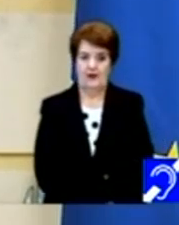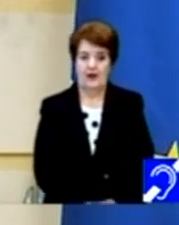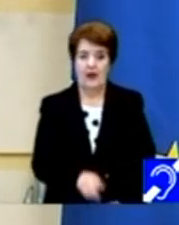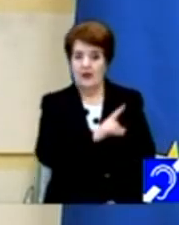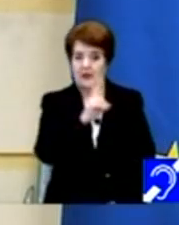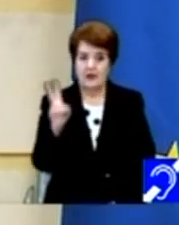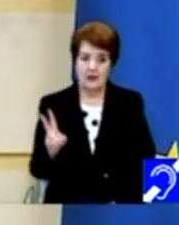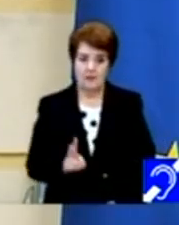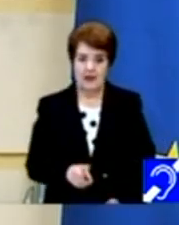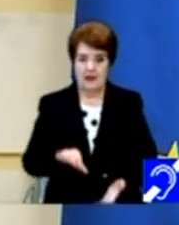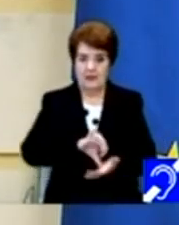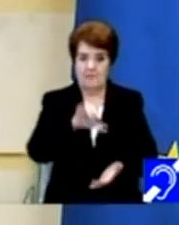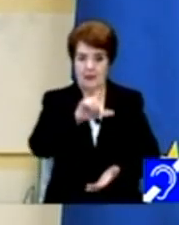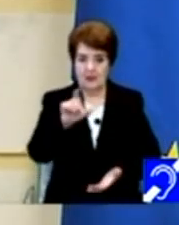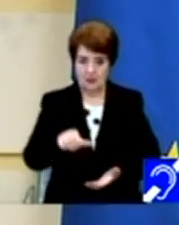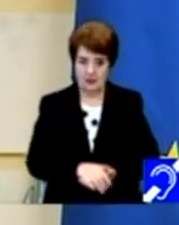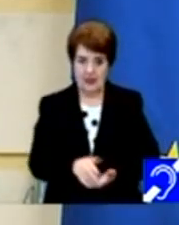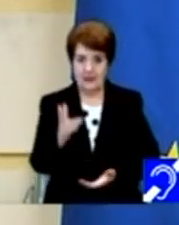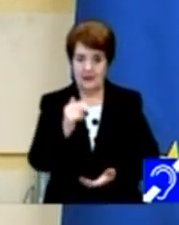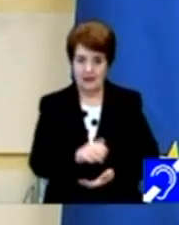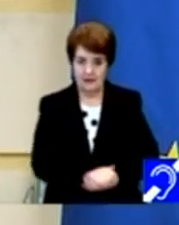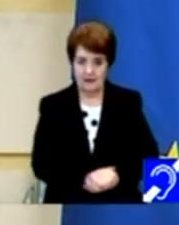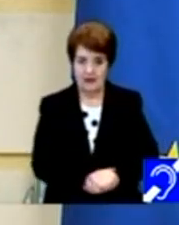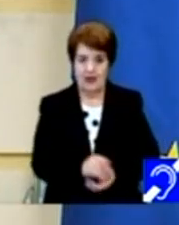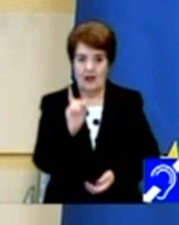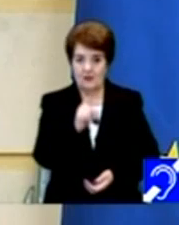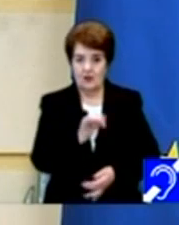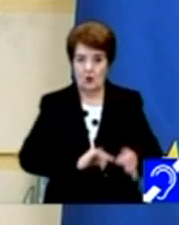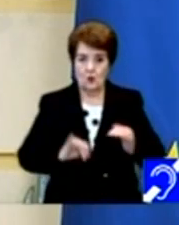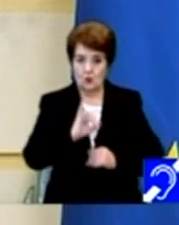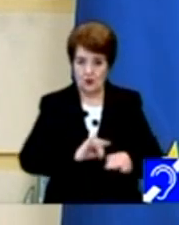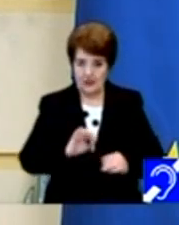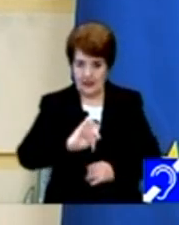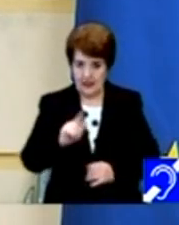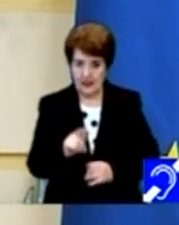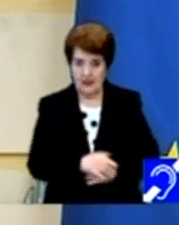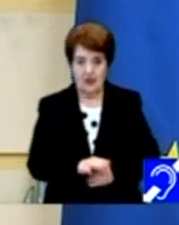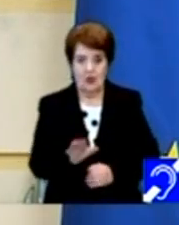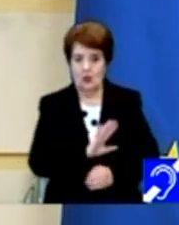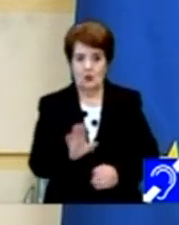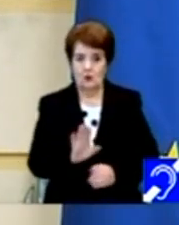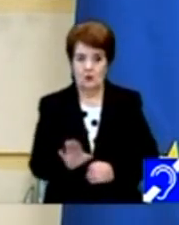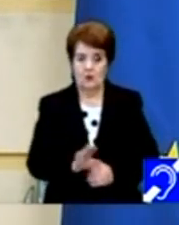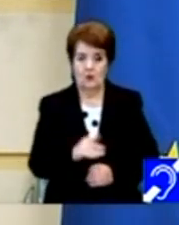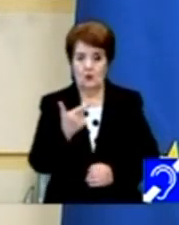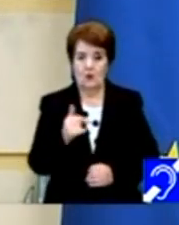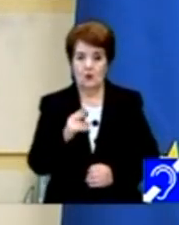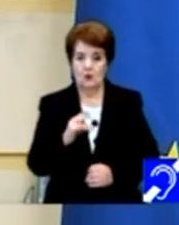Nimeni din participanții, da, la acele consultări nu a înaintat pe domnul